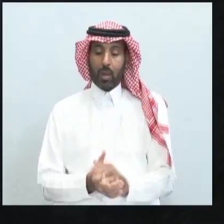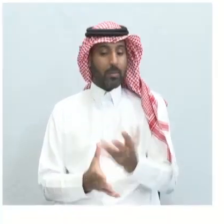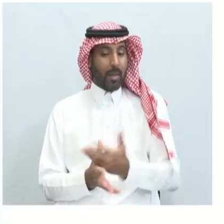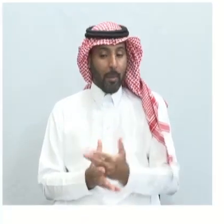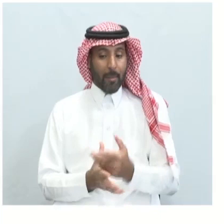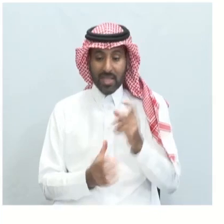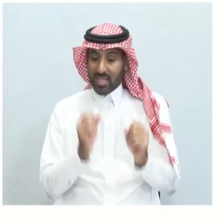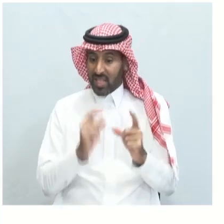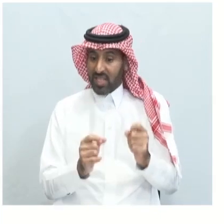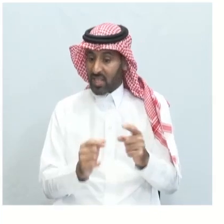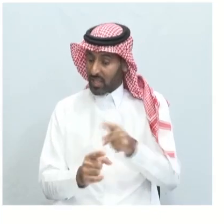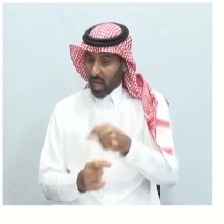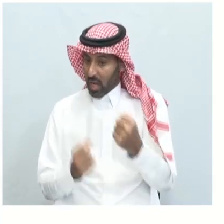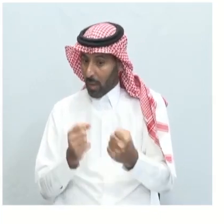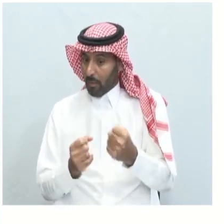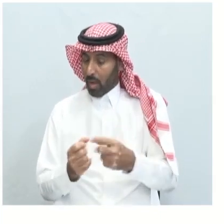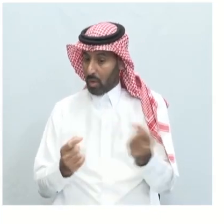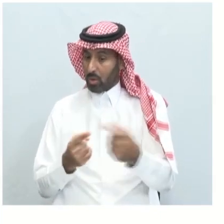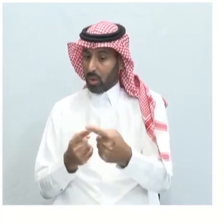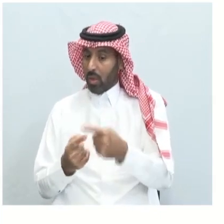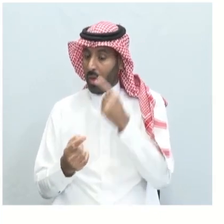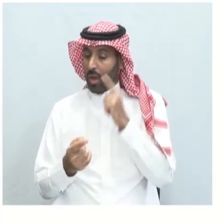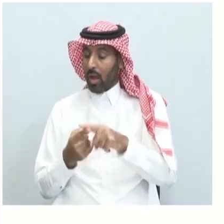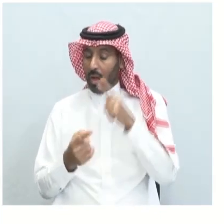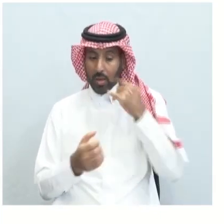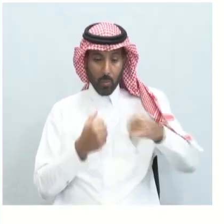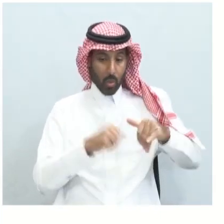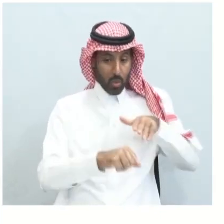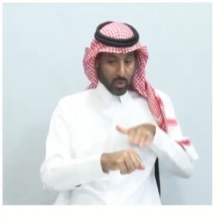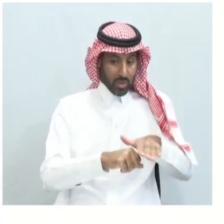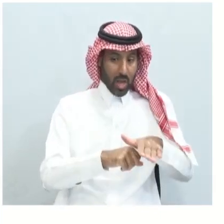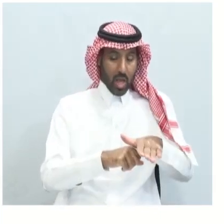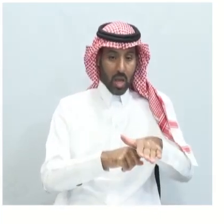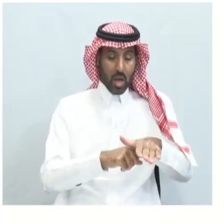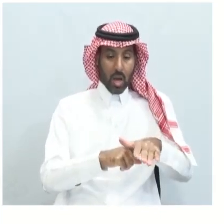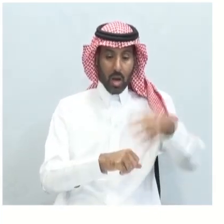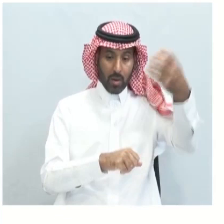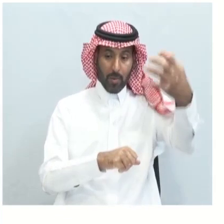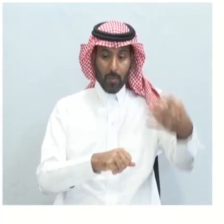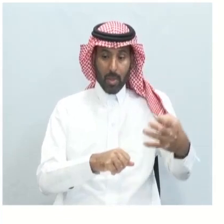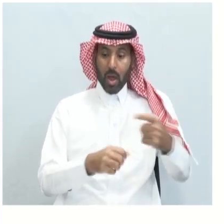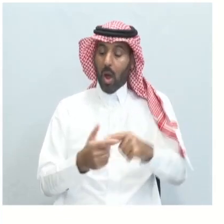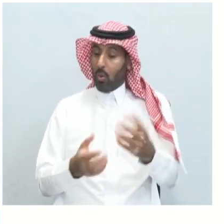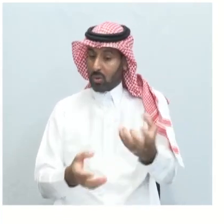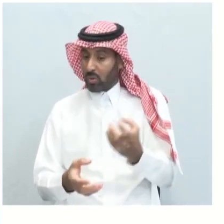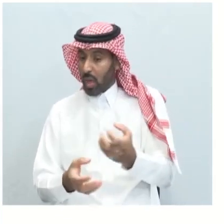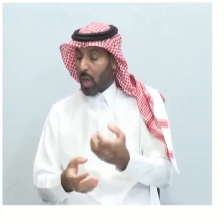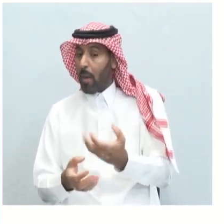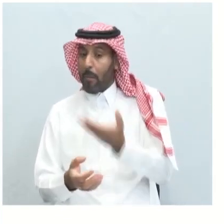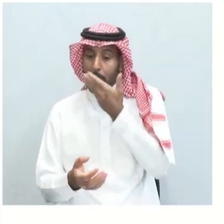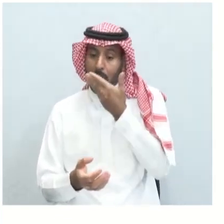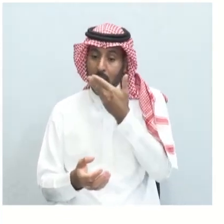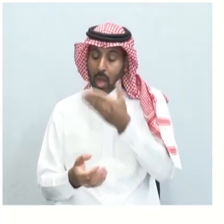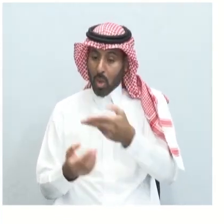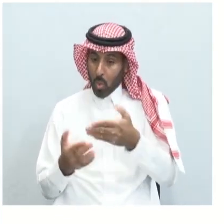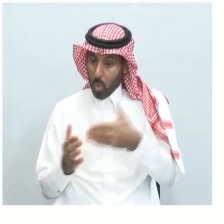للمدن الذكيه قد يكون الهجوم على نظام اداره حركه المرور او يكون الهجوم على نظام امدادات مياه المدينه وقد